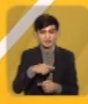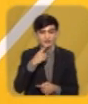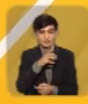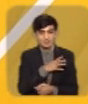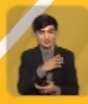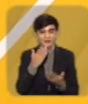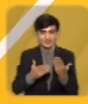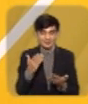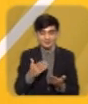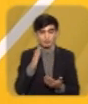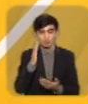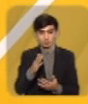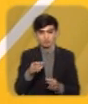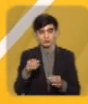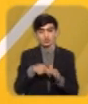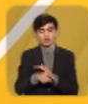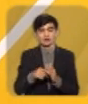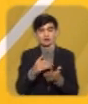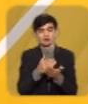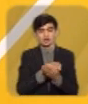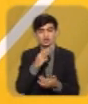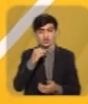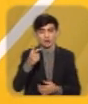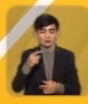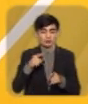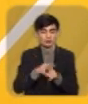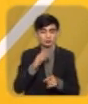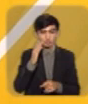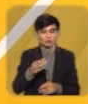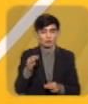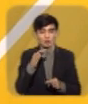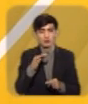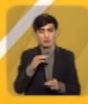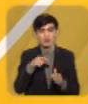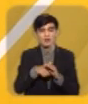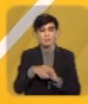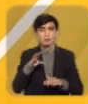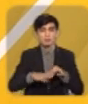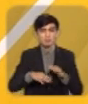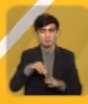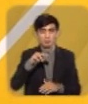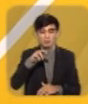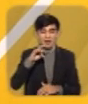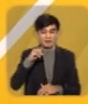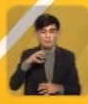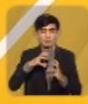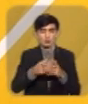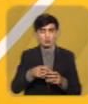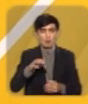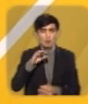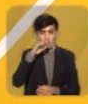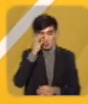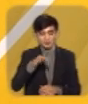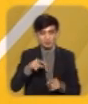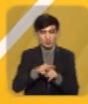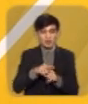будет дифференциация, чтобы оно пошагово было, вот как предусмотрено, как из практики, ну, это мировой опыт. Есть 100 тенге, есть